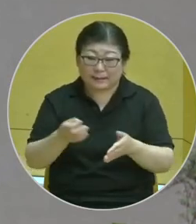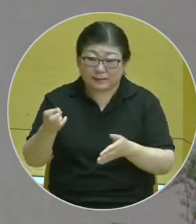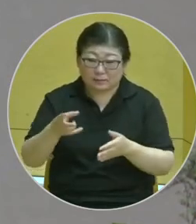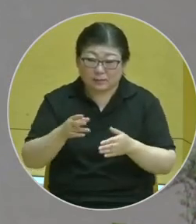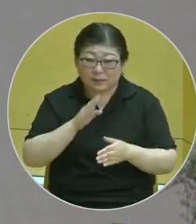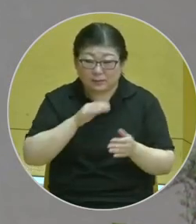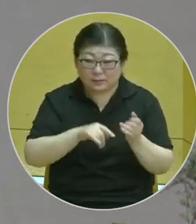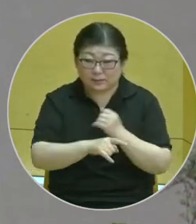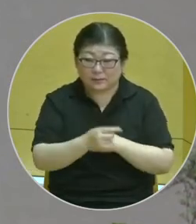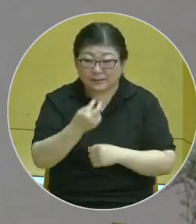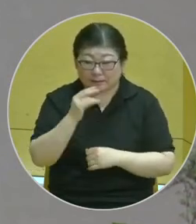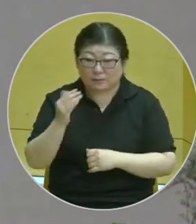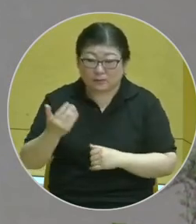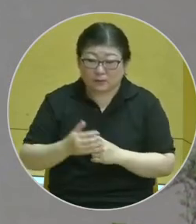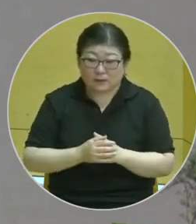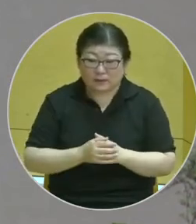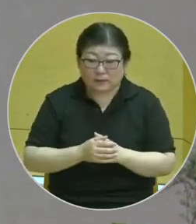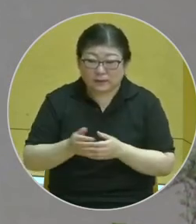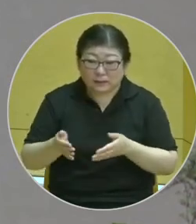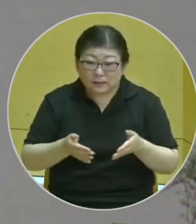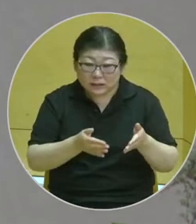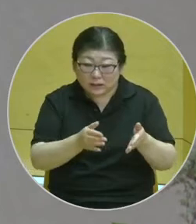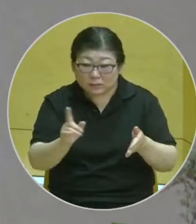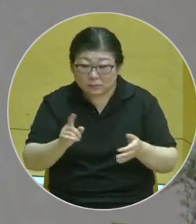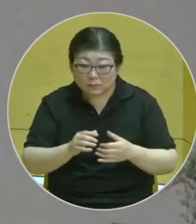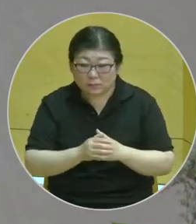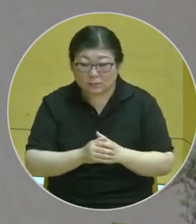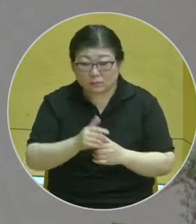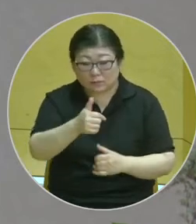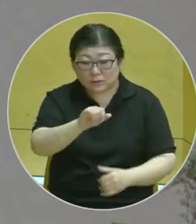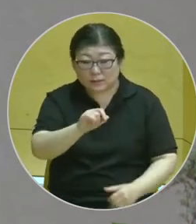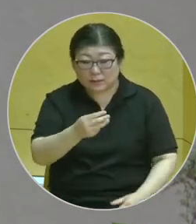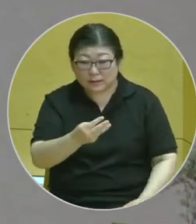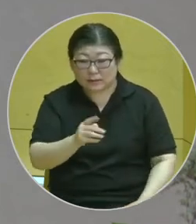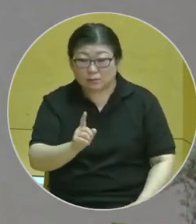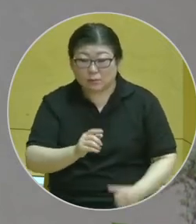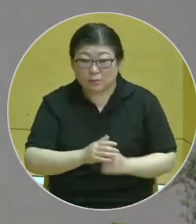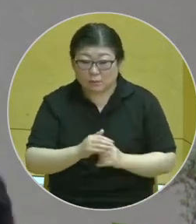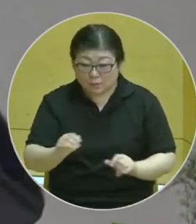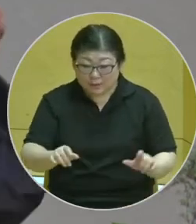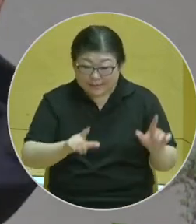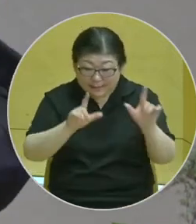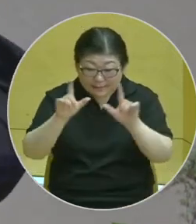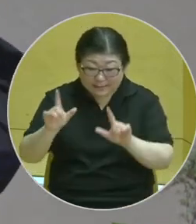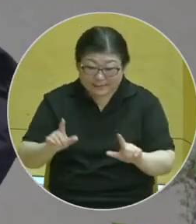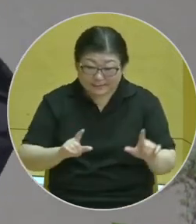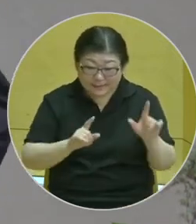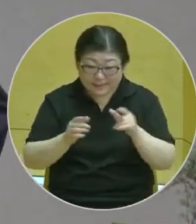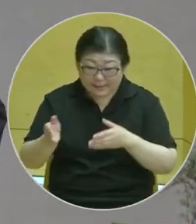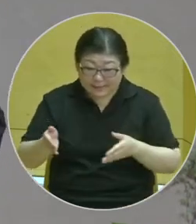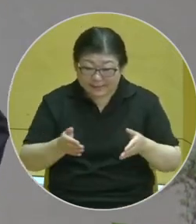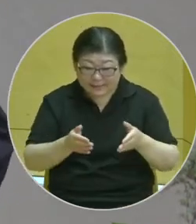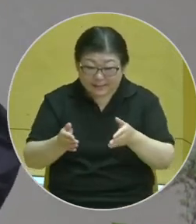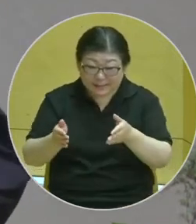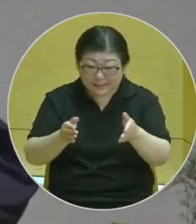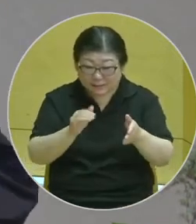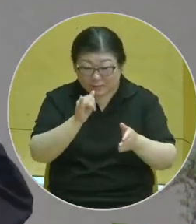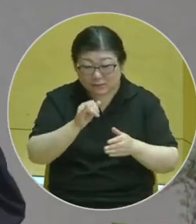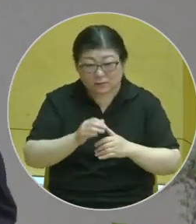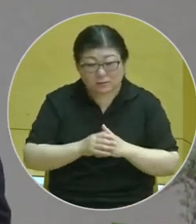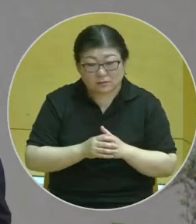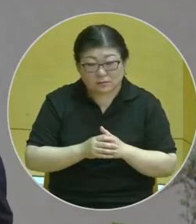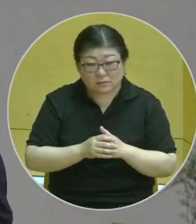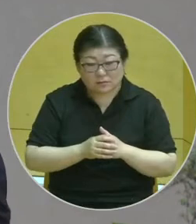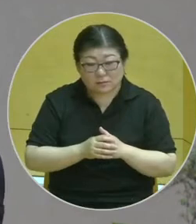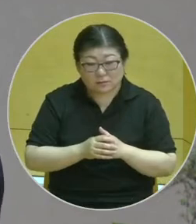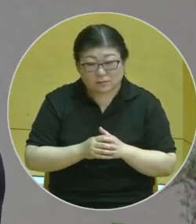생명이니 길이라는 건 뭘까요 우리 인생의 길이 있지 않습니까 여러분 살아온 삶의 길이 추억이 있죠 살았던